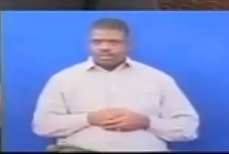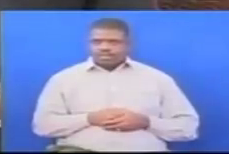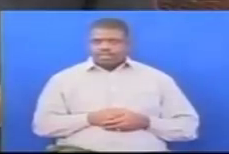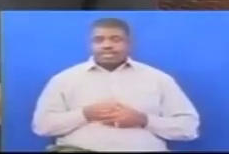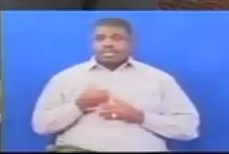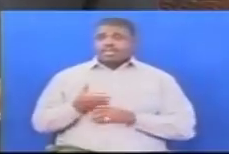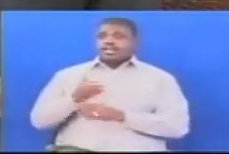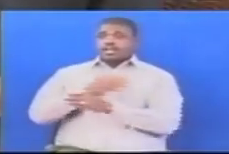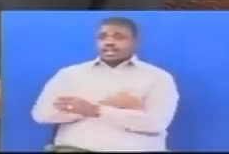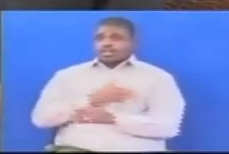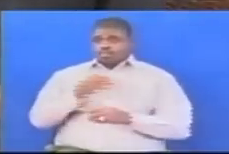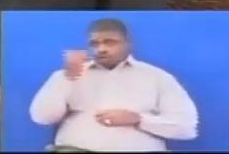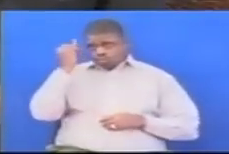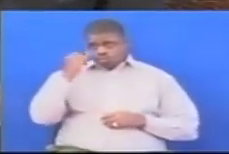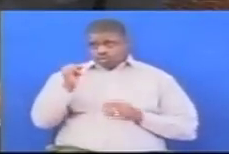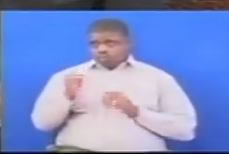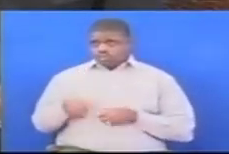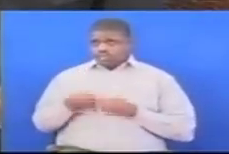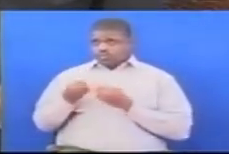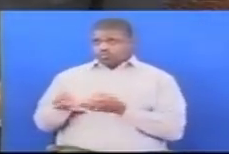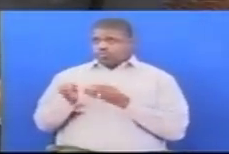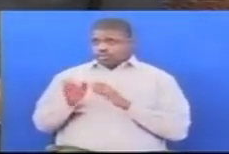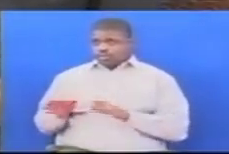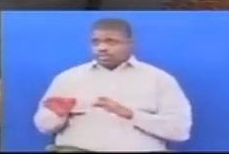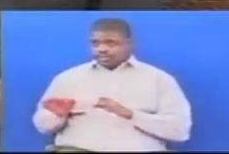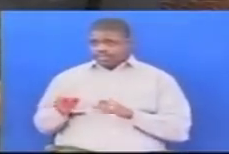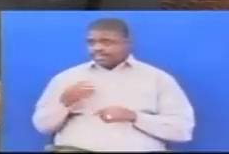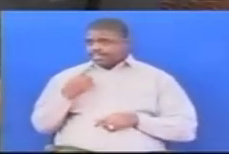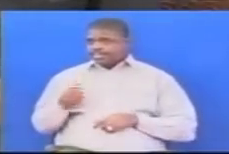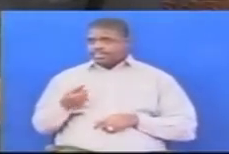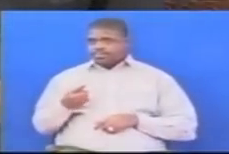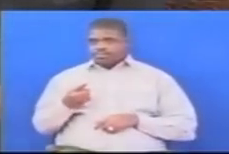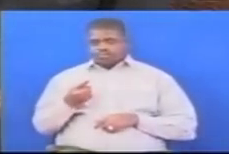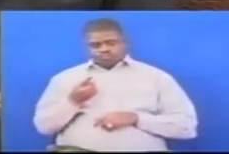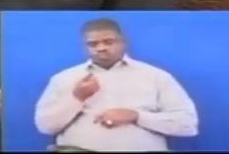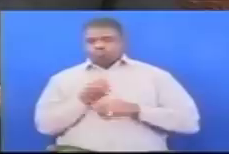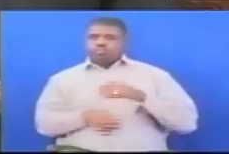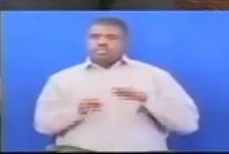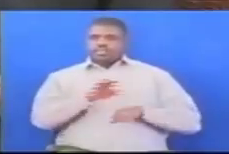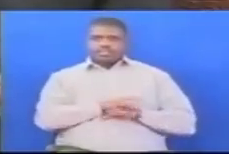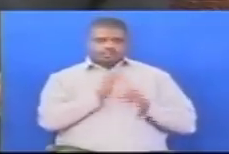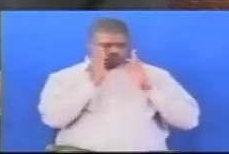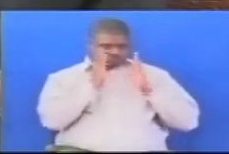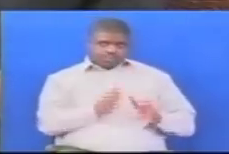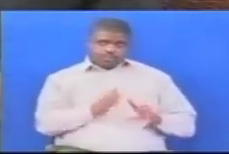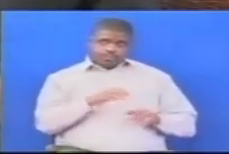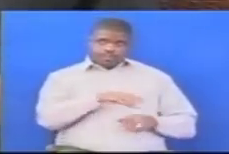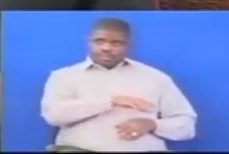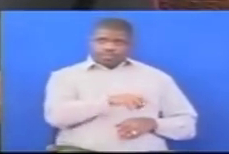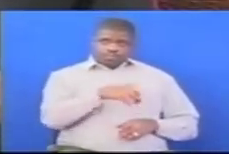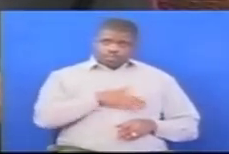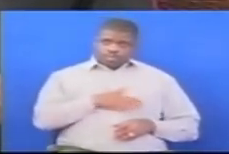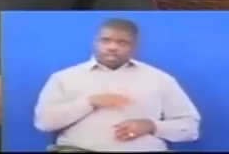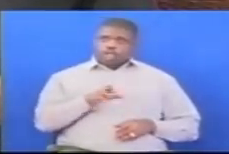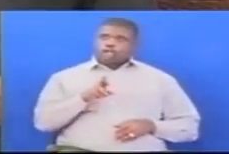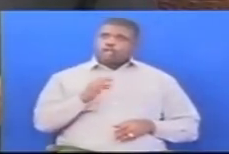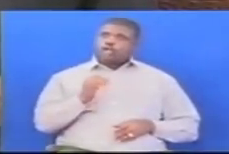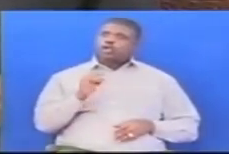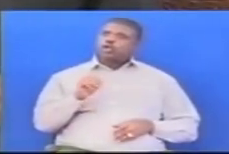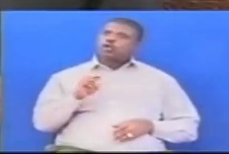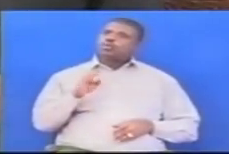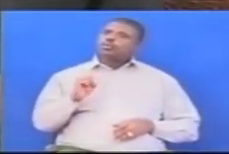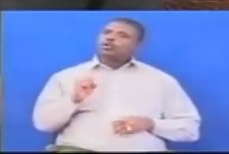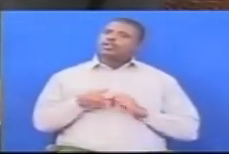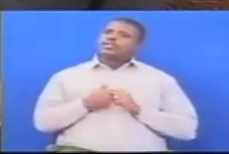kabla sijatoa ushauri niseme tu mheshimiwa mwenyekiti kwamba jimbo langu la Rombo lina shida kubwa sana